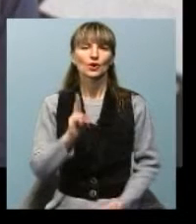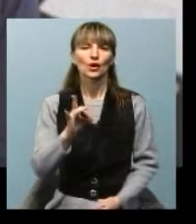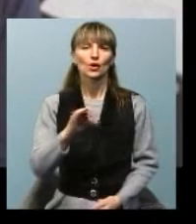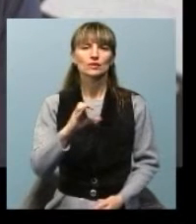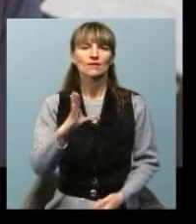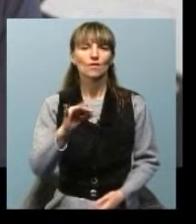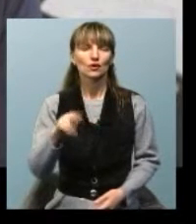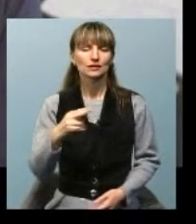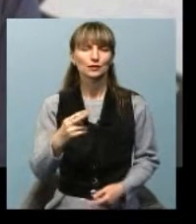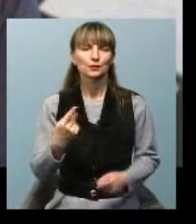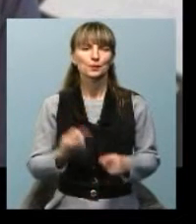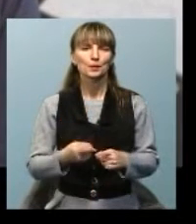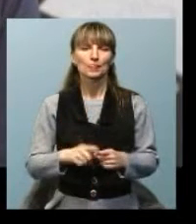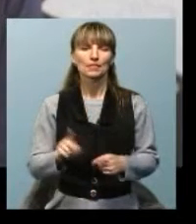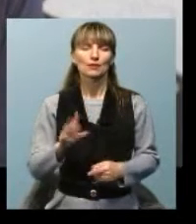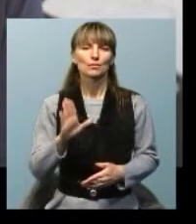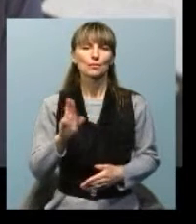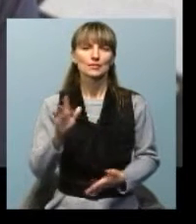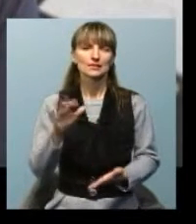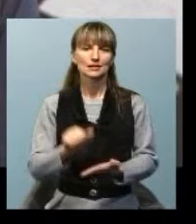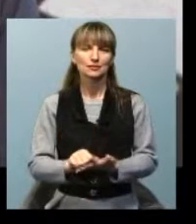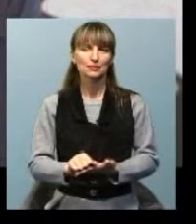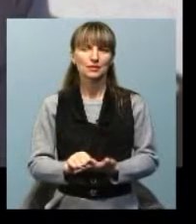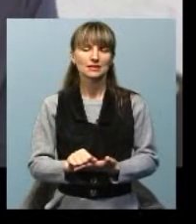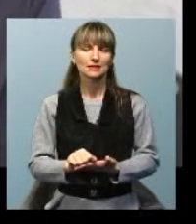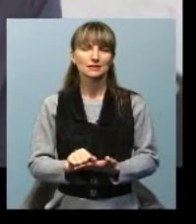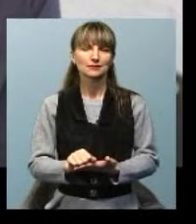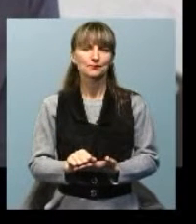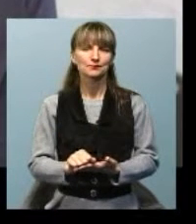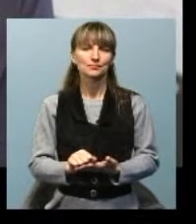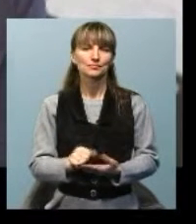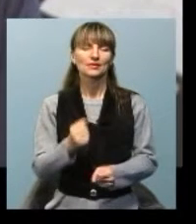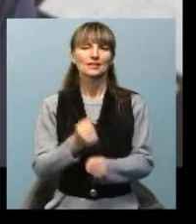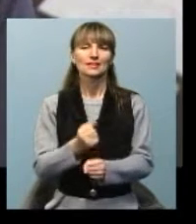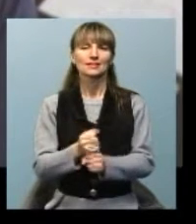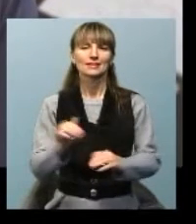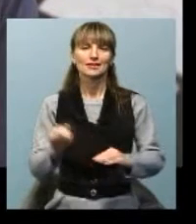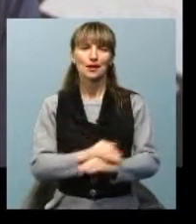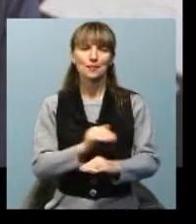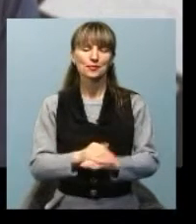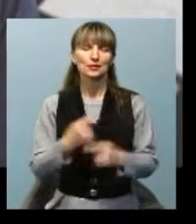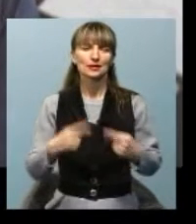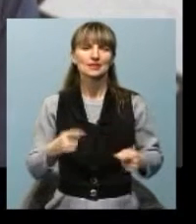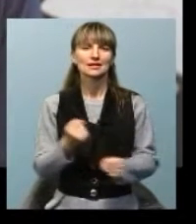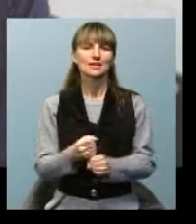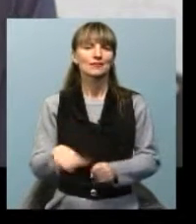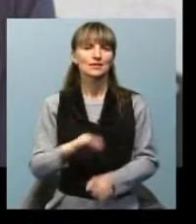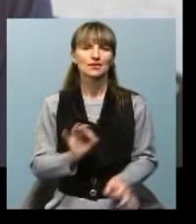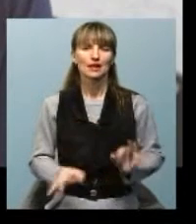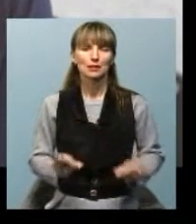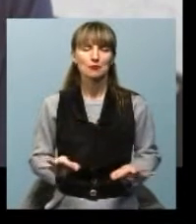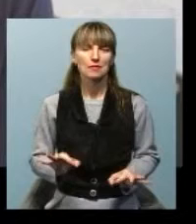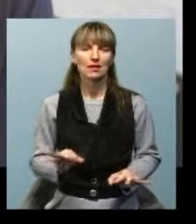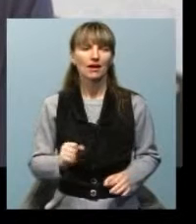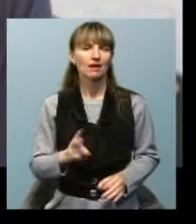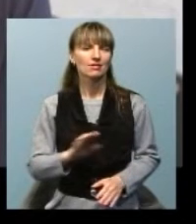Кросворд – это чтобы заниматься, делать всякое добро, делать все нормально, а не